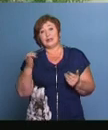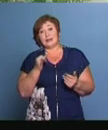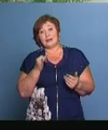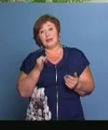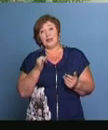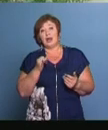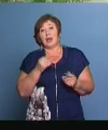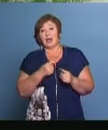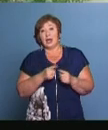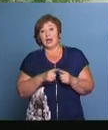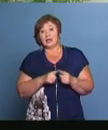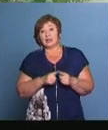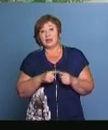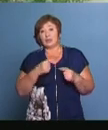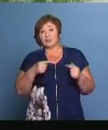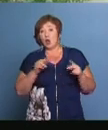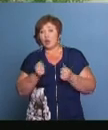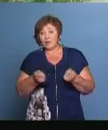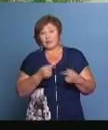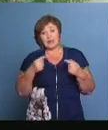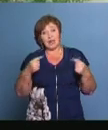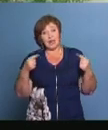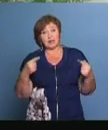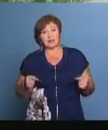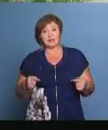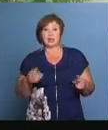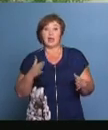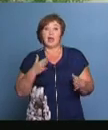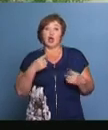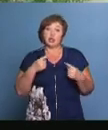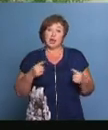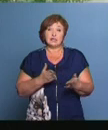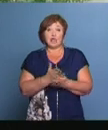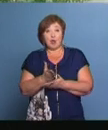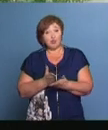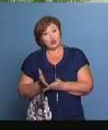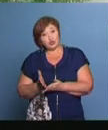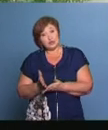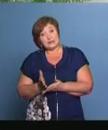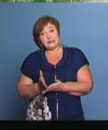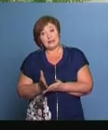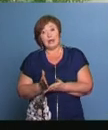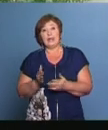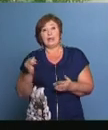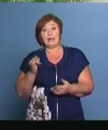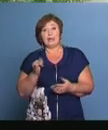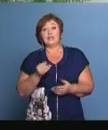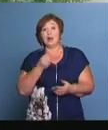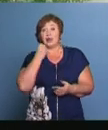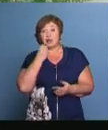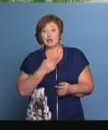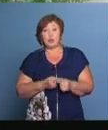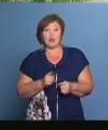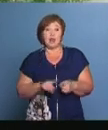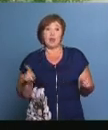Уровень подготовки руководителей разный, соответственно, и уровень подготовки детей разный. Поэтому, наверное, это хорошо, потому